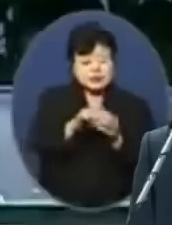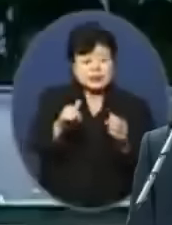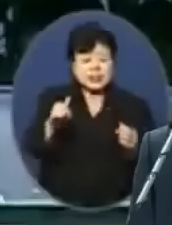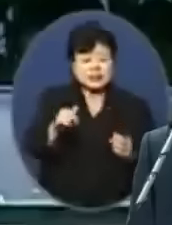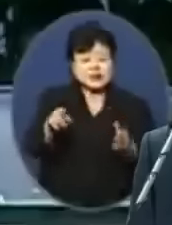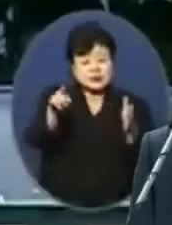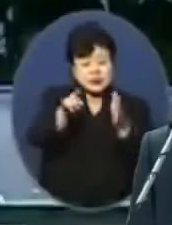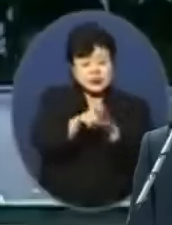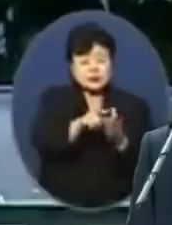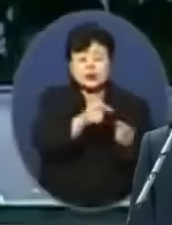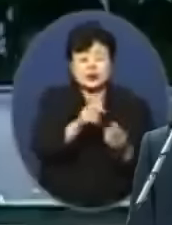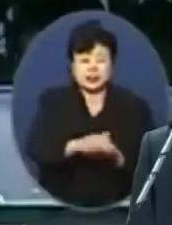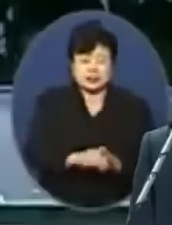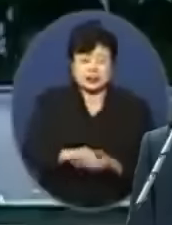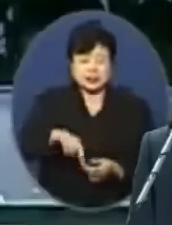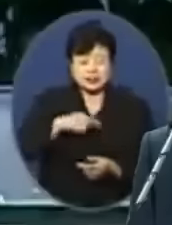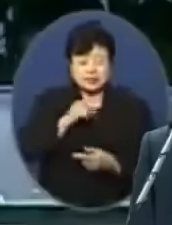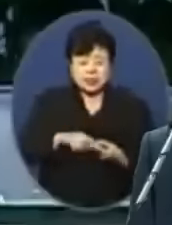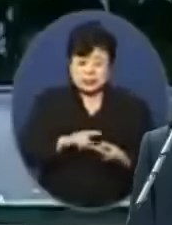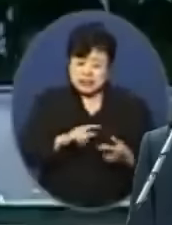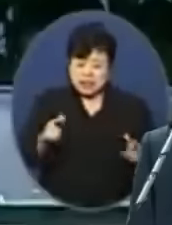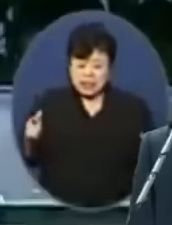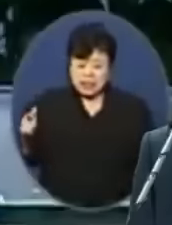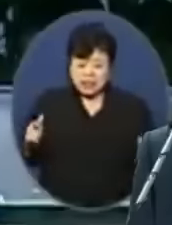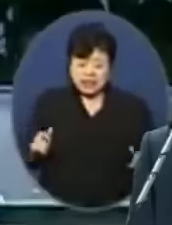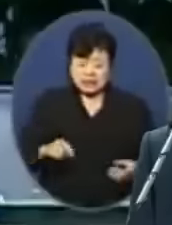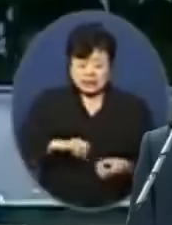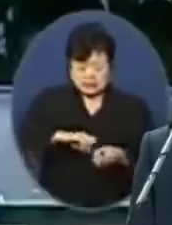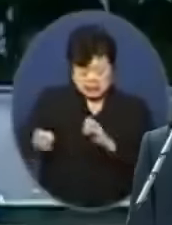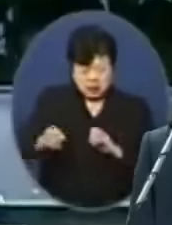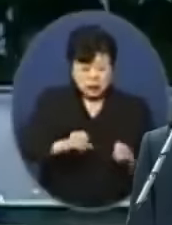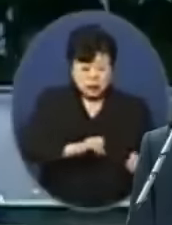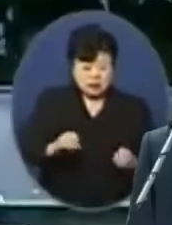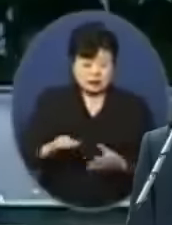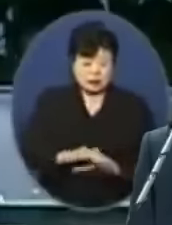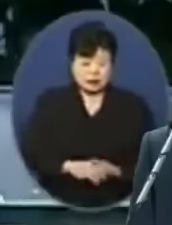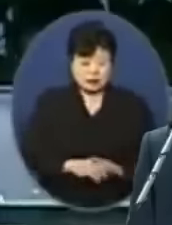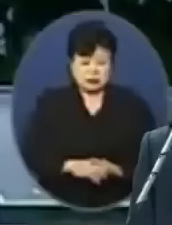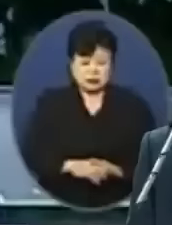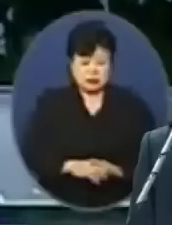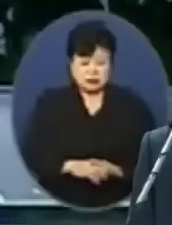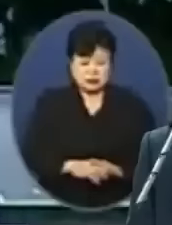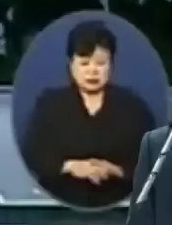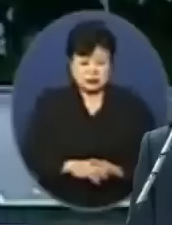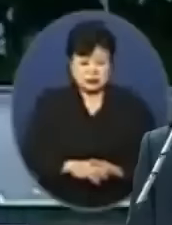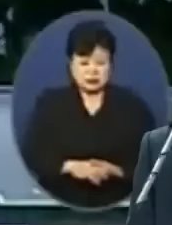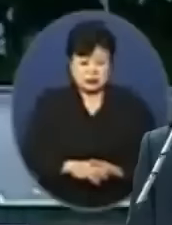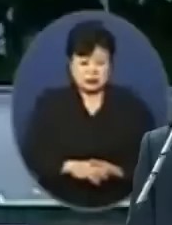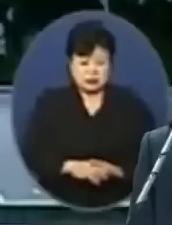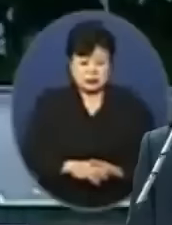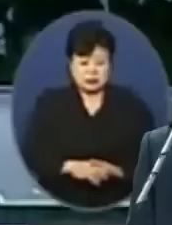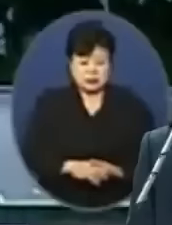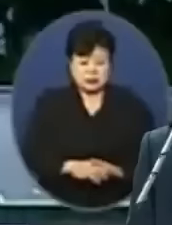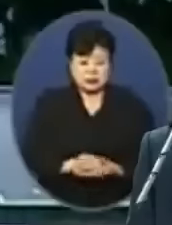것이 신앙을 가졌다고 하면서도 자기 마음에 맞지 않으면 가서 갈대 같은 사람을 싹 꺾어가 탁 던져버리고